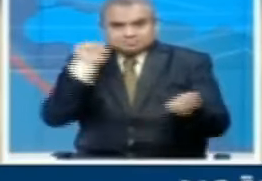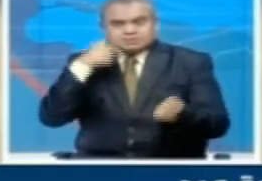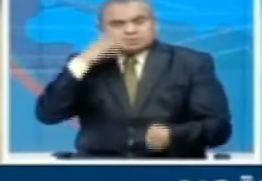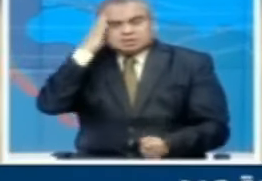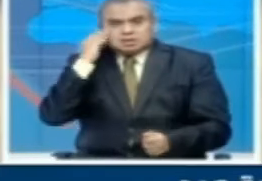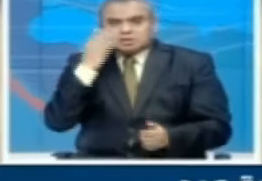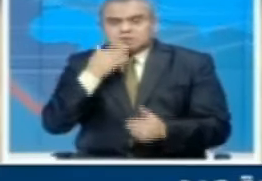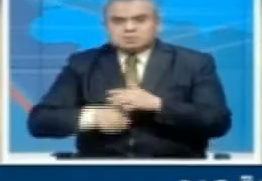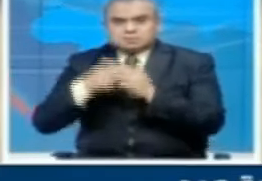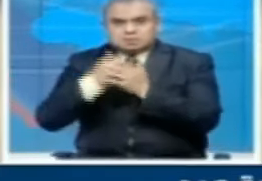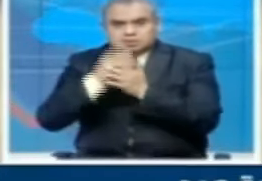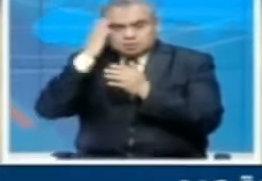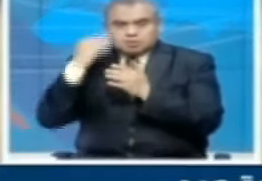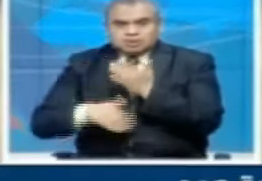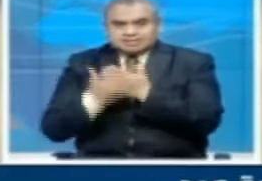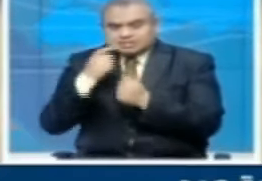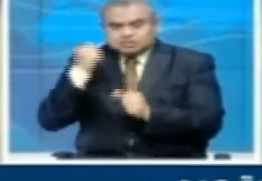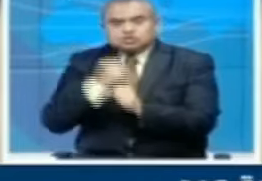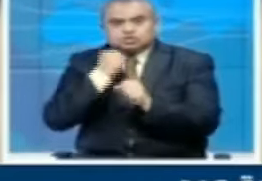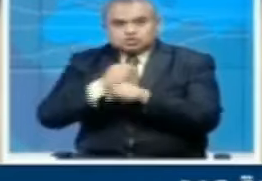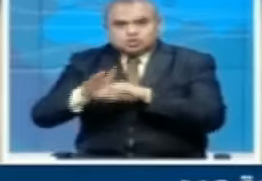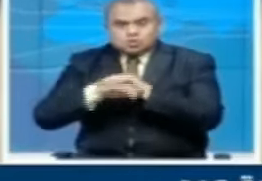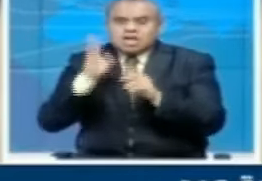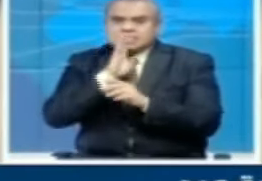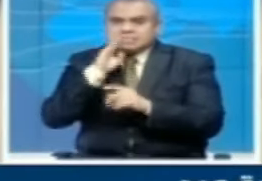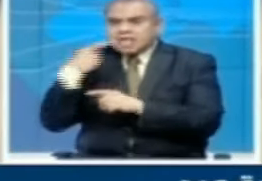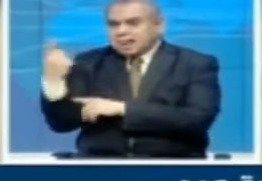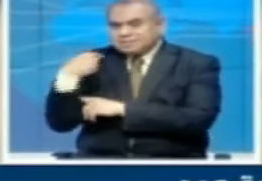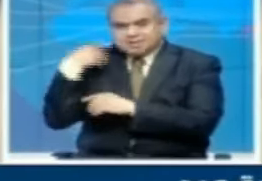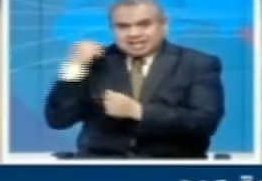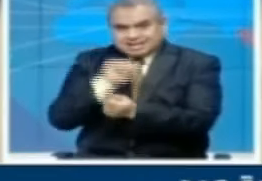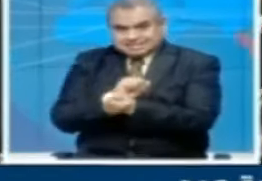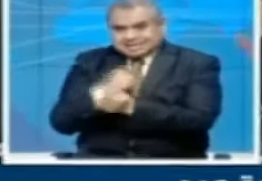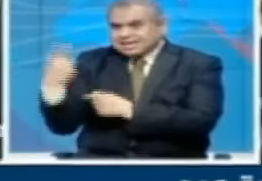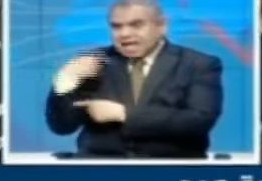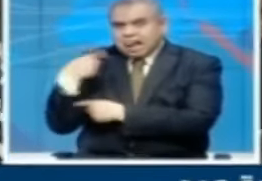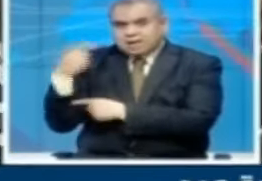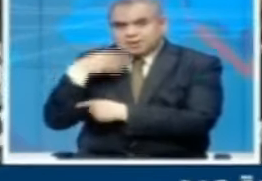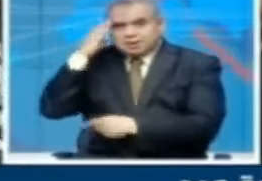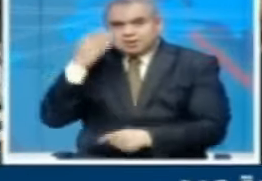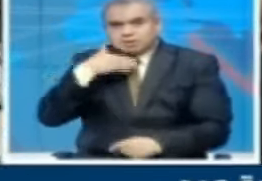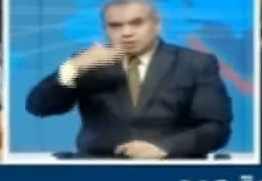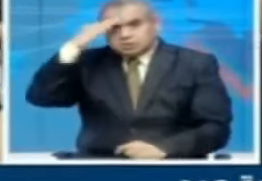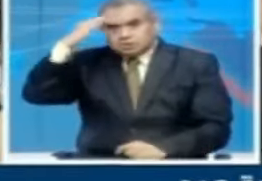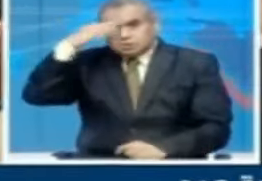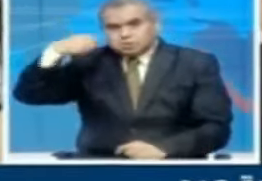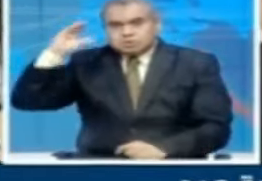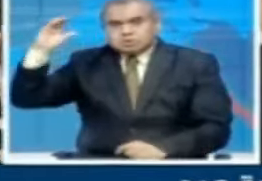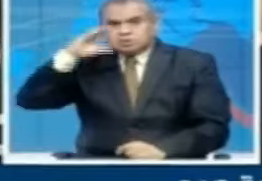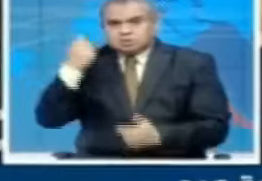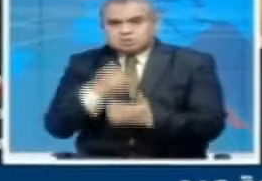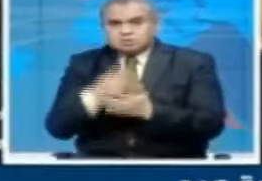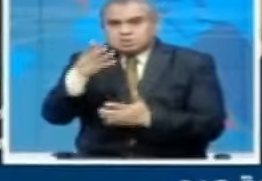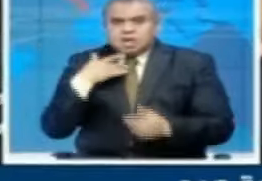ليه صنعة، يعني معاه صنعة هيطلع يشتغل بيها، هينفع نفسه، حاجة كويسة. أنا بشكر الرئيس عبد الفتاح السيسي إن هو خرج